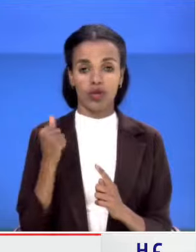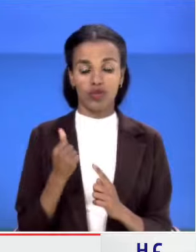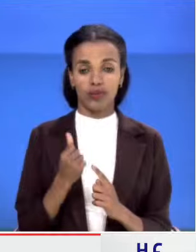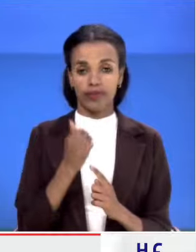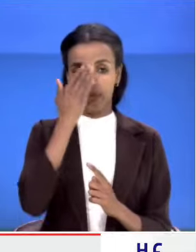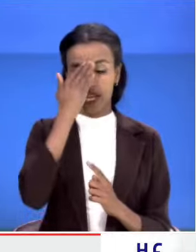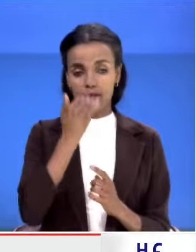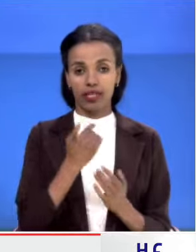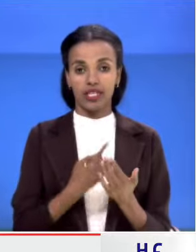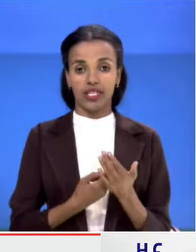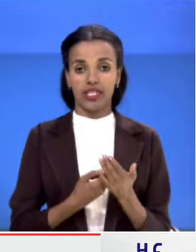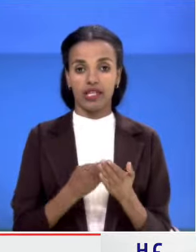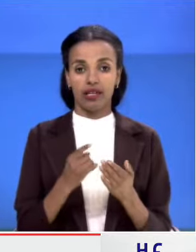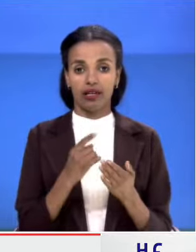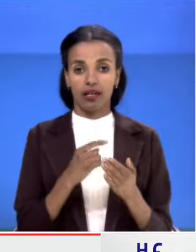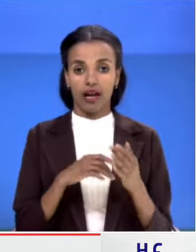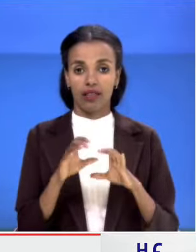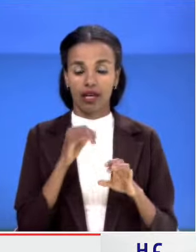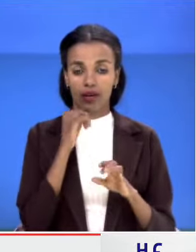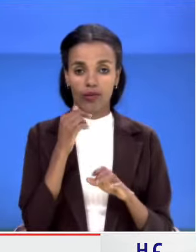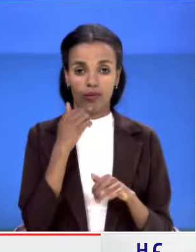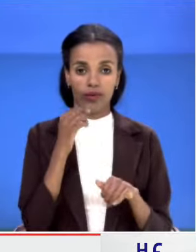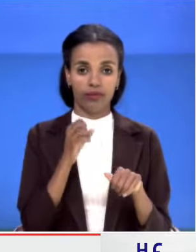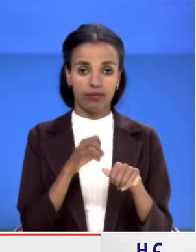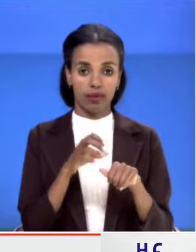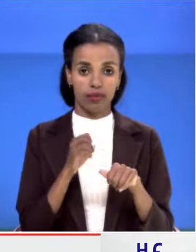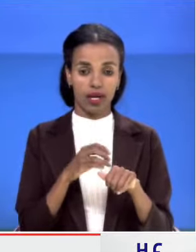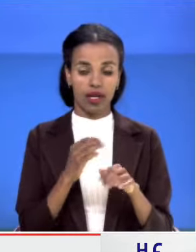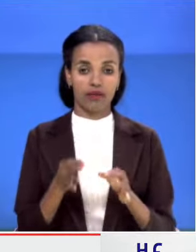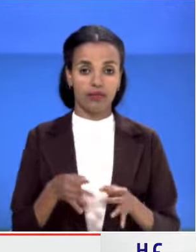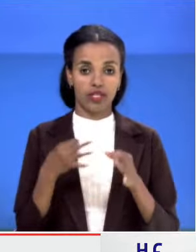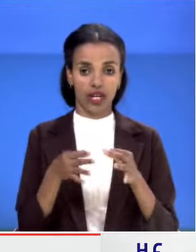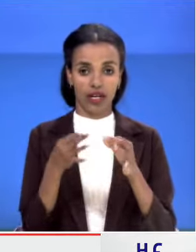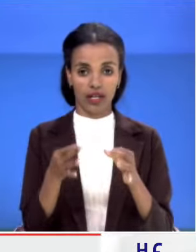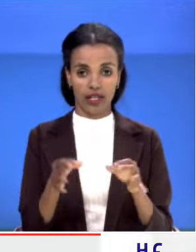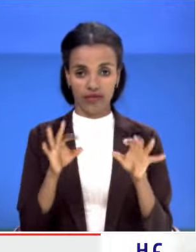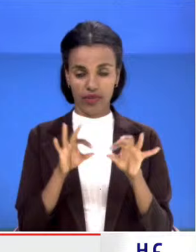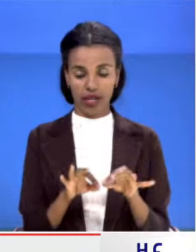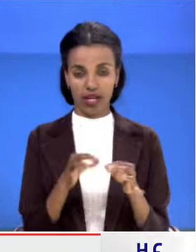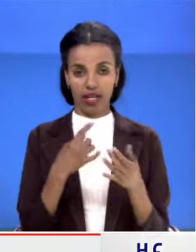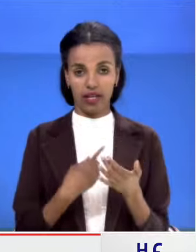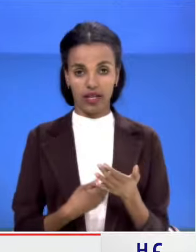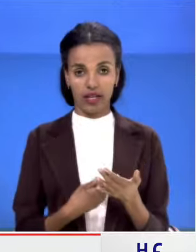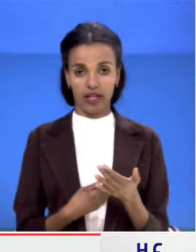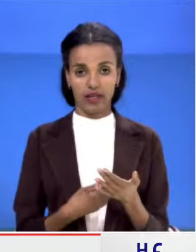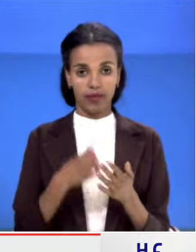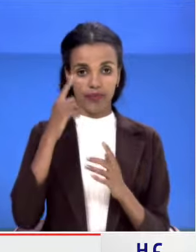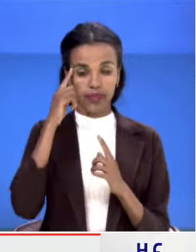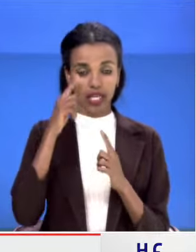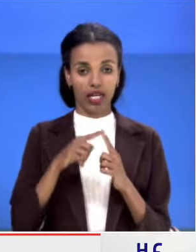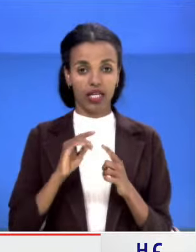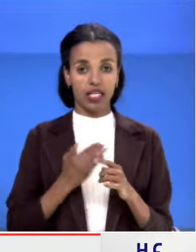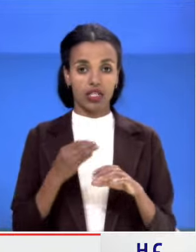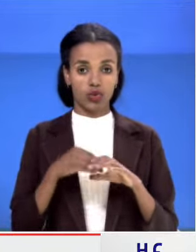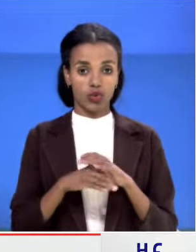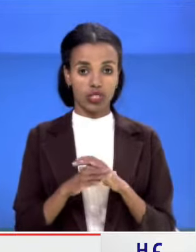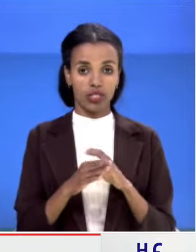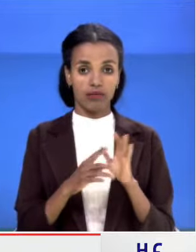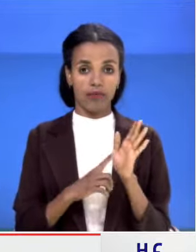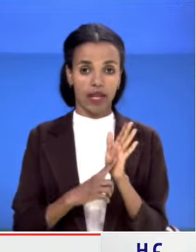እንዲህ አታረጉም ብለን ደግሞ ወደ ማማከር መሸጋገር ያስፈልጋል ነው። ስለዚህ ይህም እቅዳችን ውስጥ መመላከት